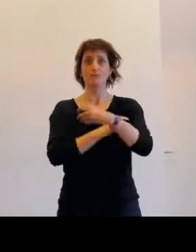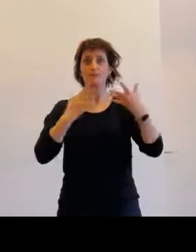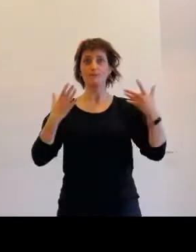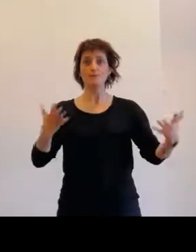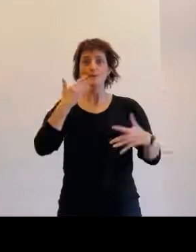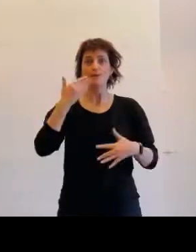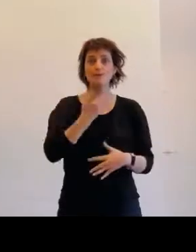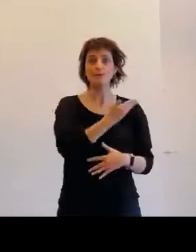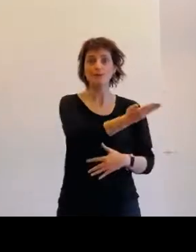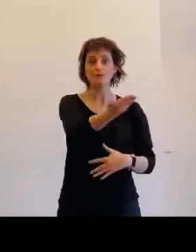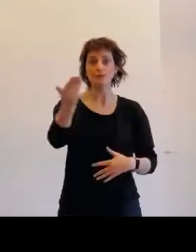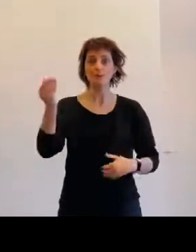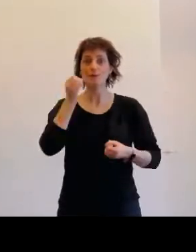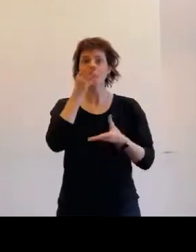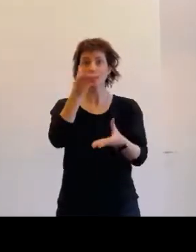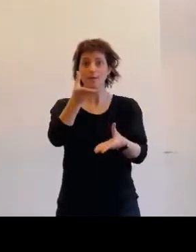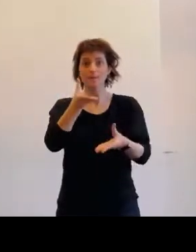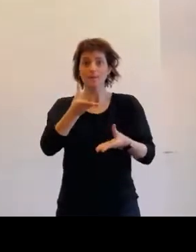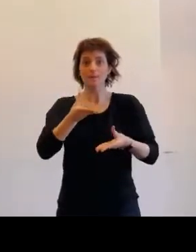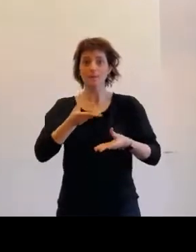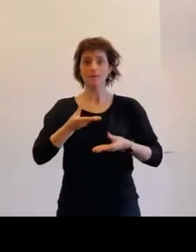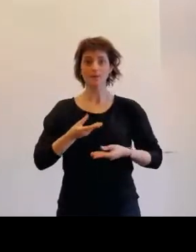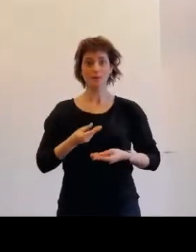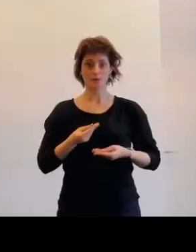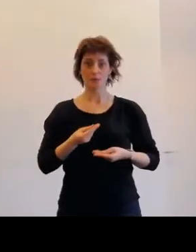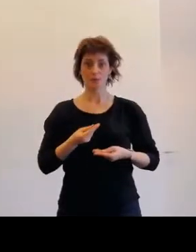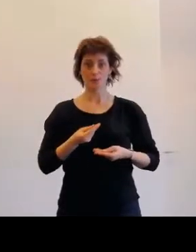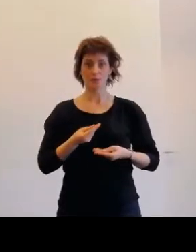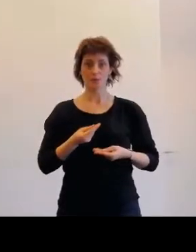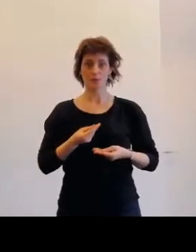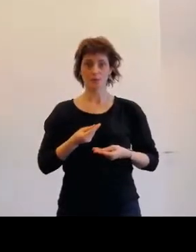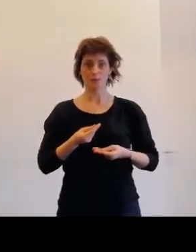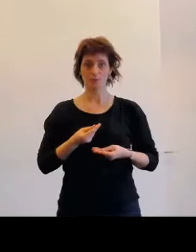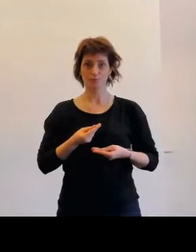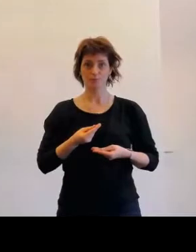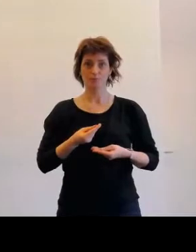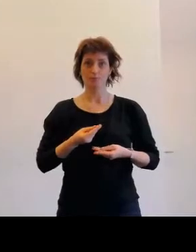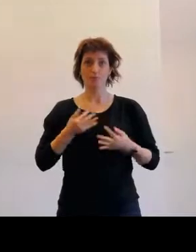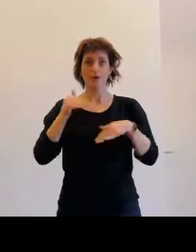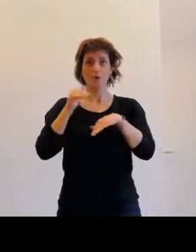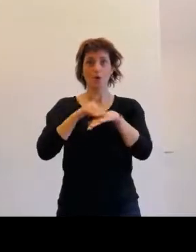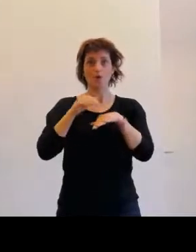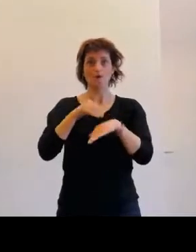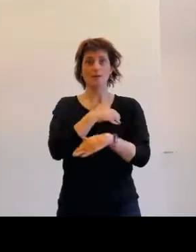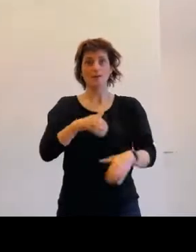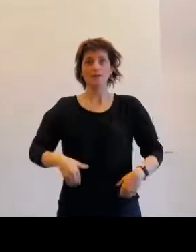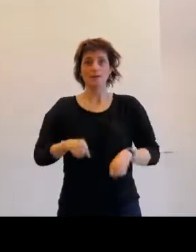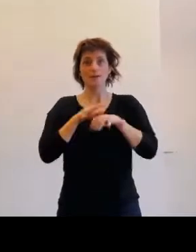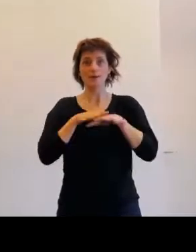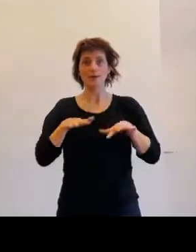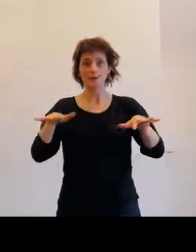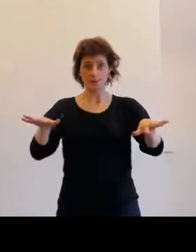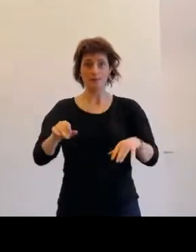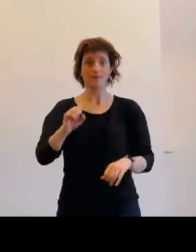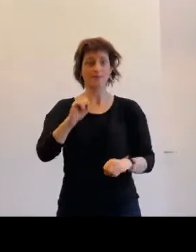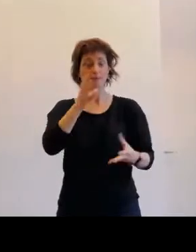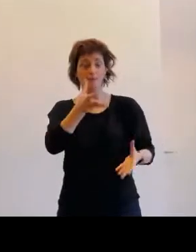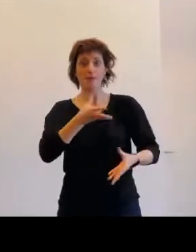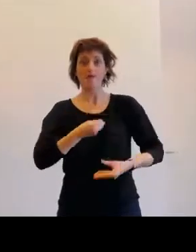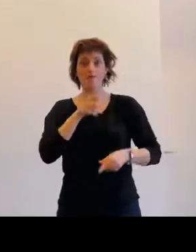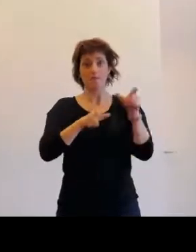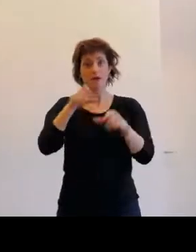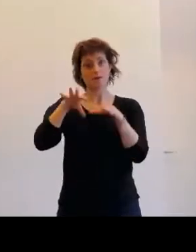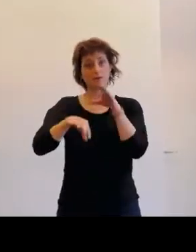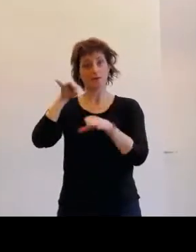Bien, bonjour à toutes et à tous, bienvenue pour cette retransmission du conseil municipal et bienvenue aux élus du conseil municipal. Nous sommes